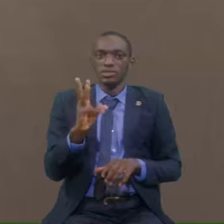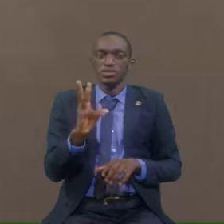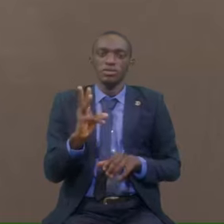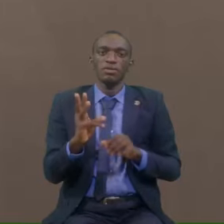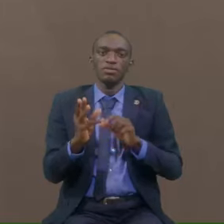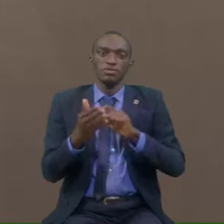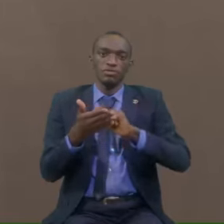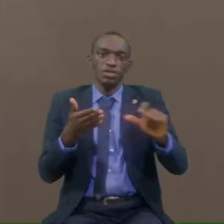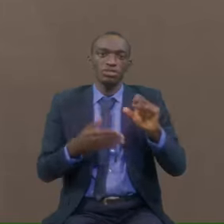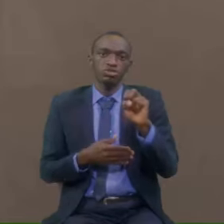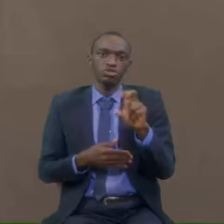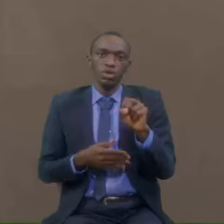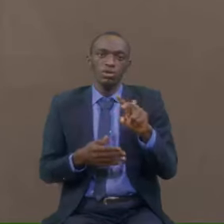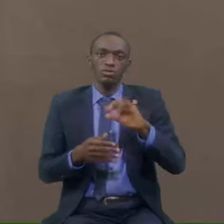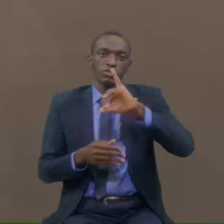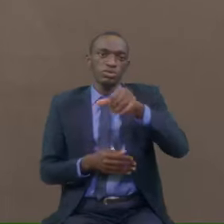verset 12.